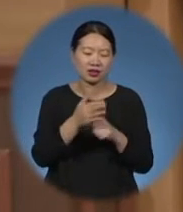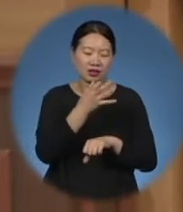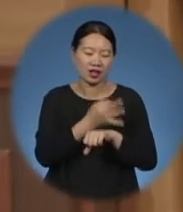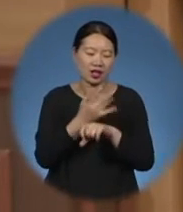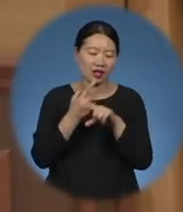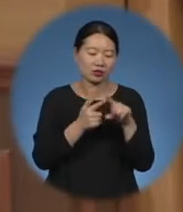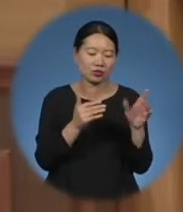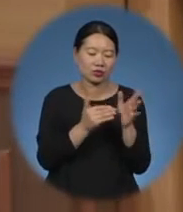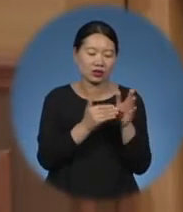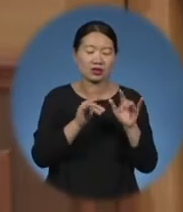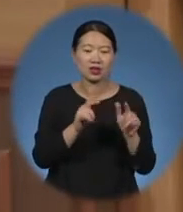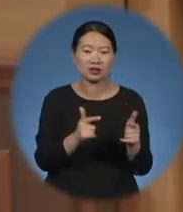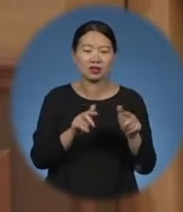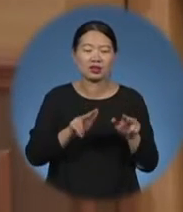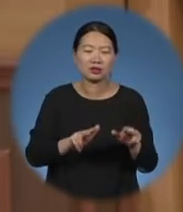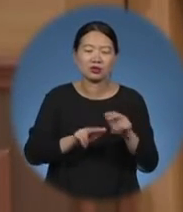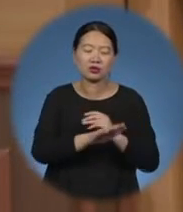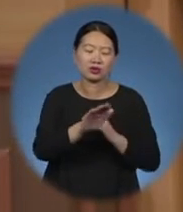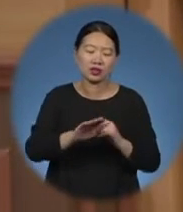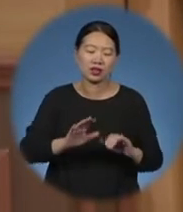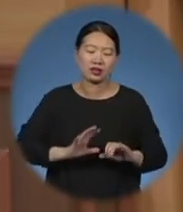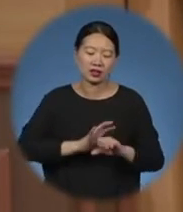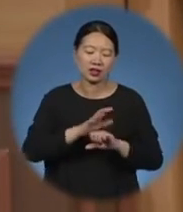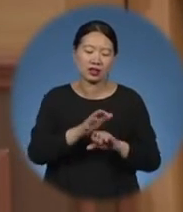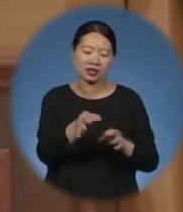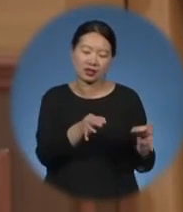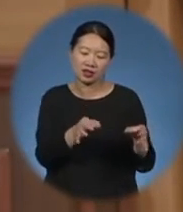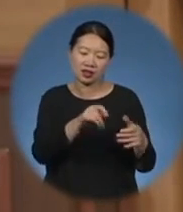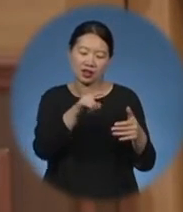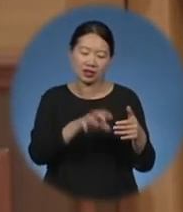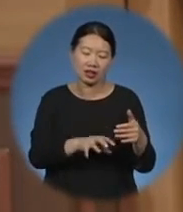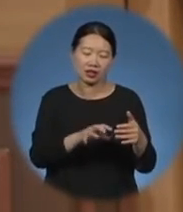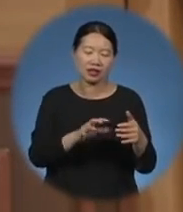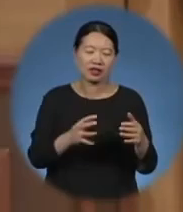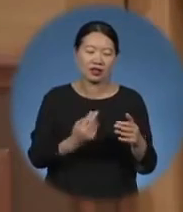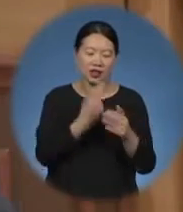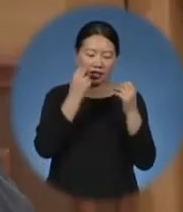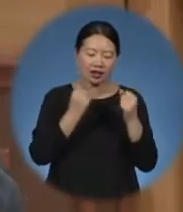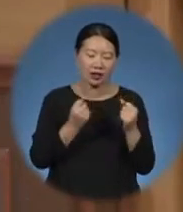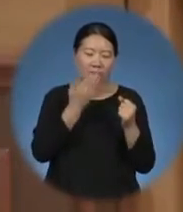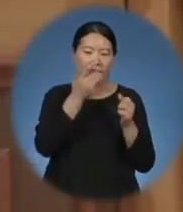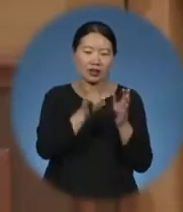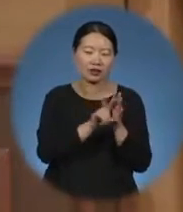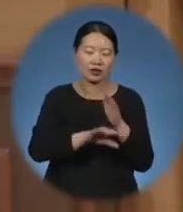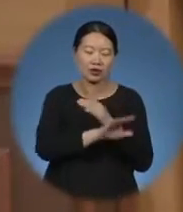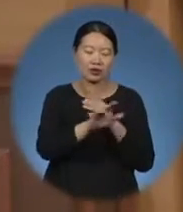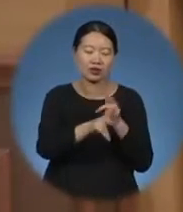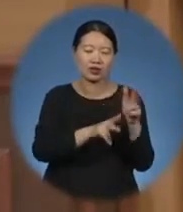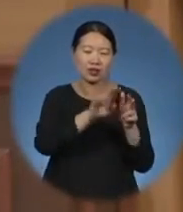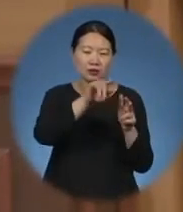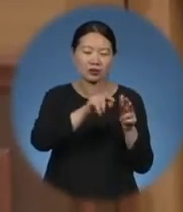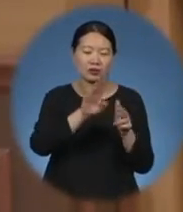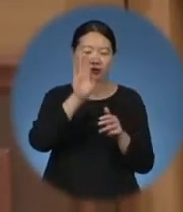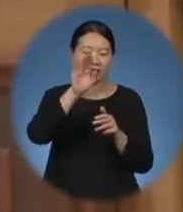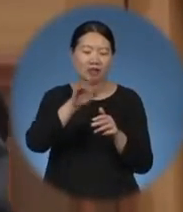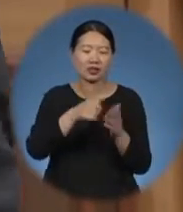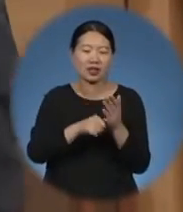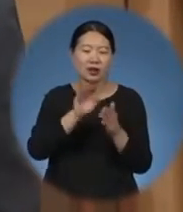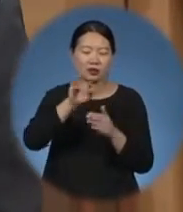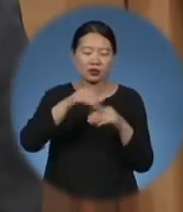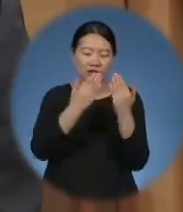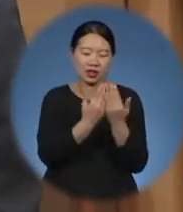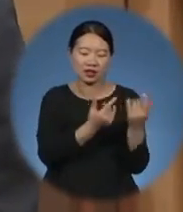네. 지금은 우리가 세계 시장에서 이제 살아남고 하려고 그러면 우리하고 산업부, 미래부가 다 같이 협업을 해서 그